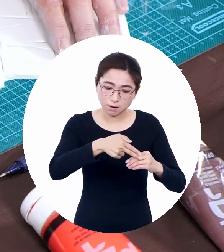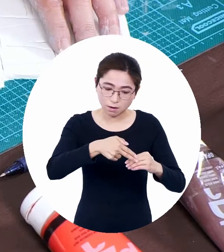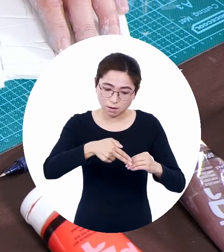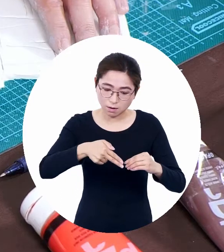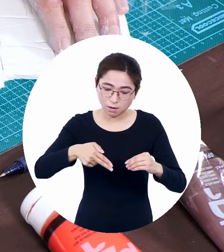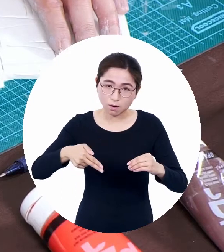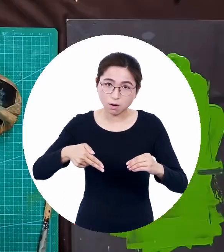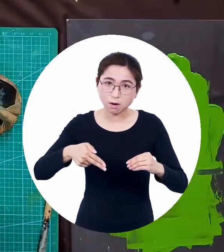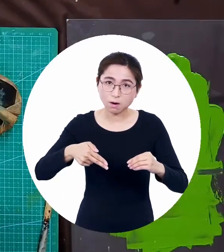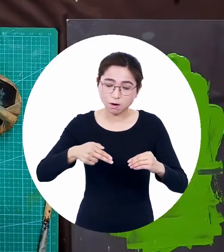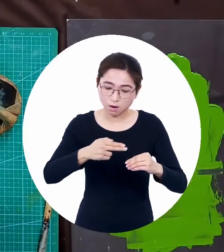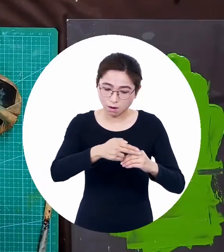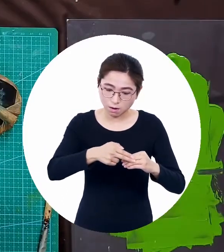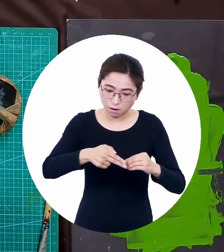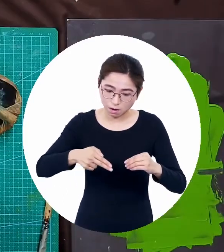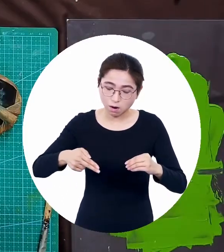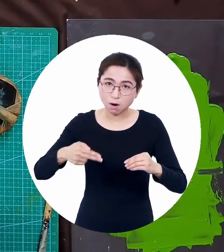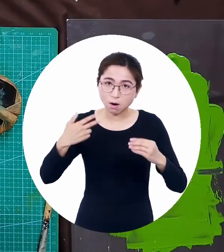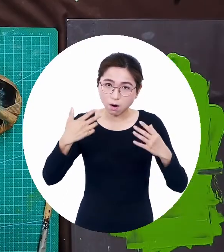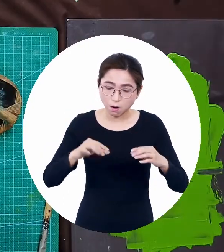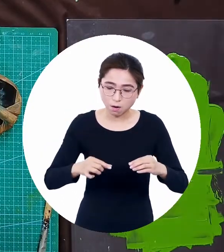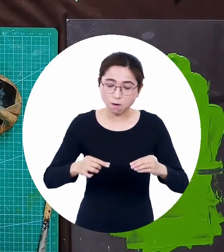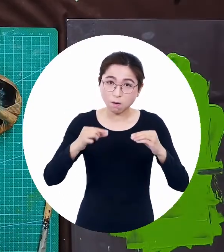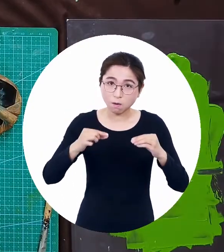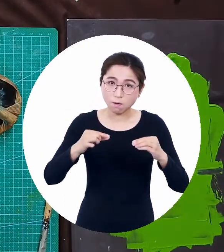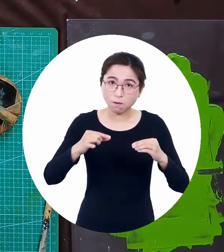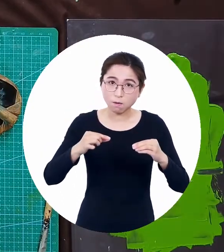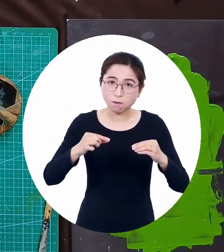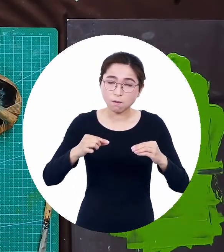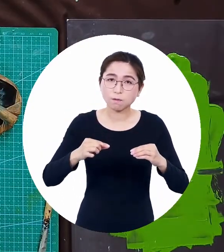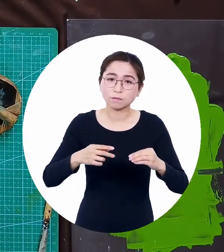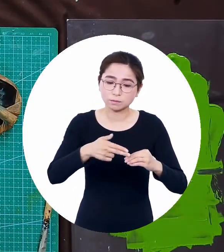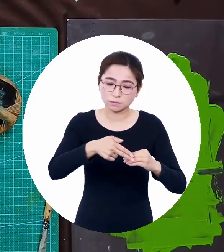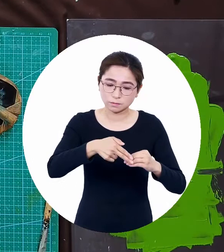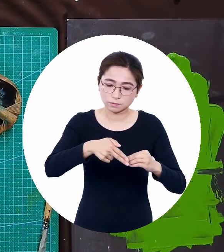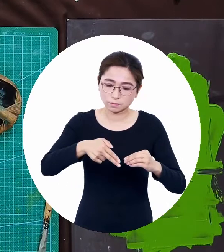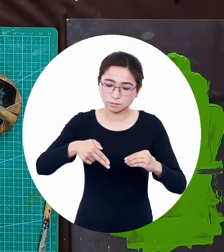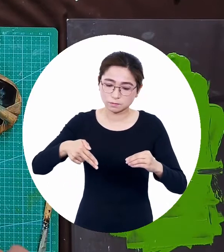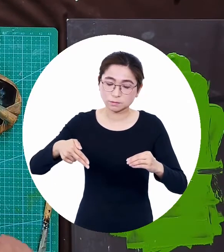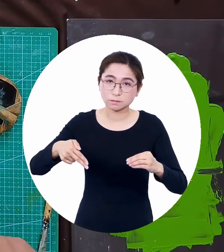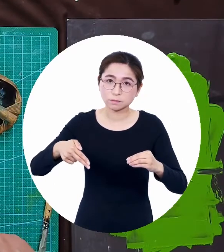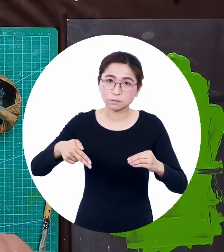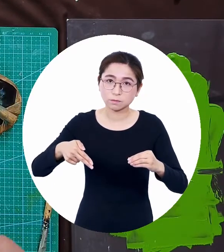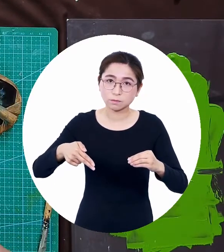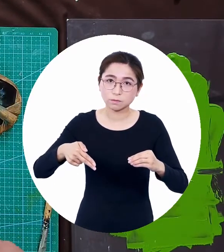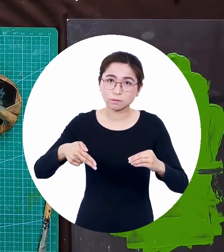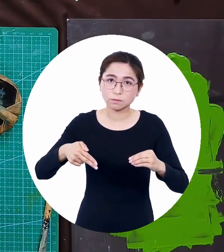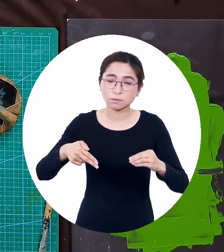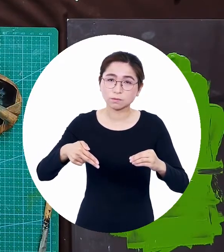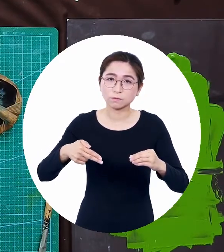戒埋呢個位出嚟。咁我 cut 咗先啦，咁我一路 cut 咗呢個位先啦，咁 cut 咗出嚟。